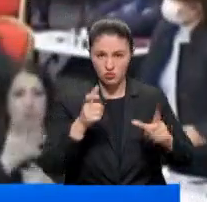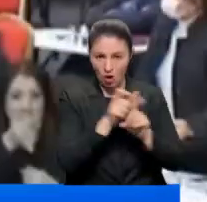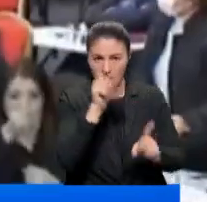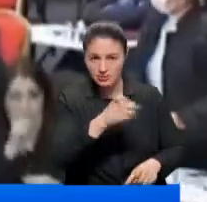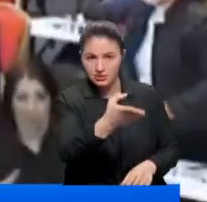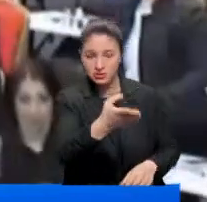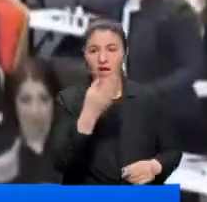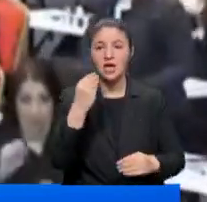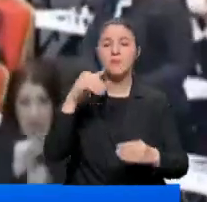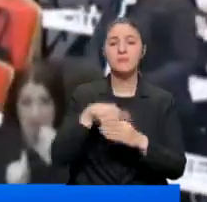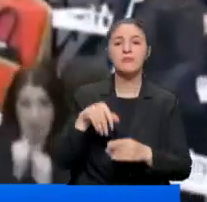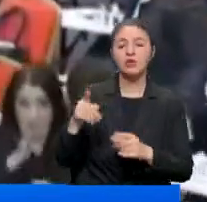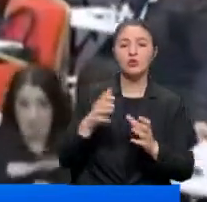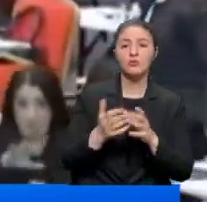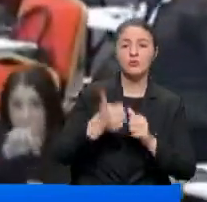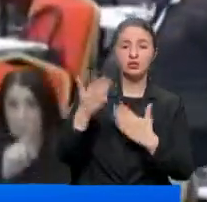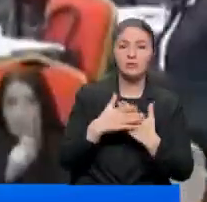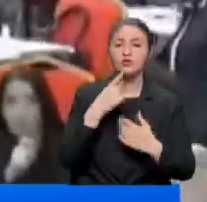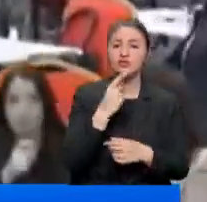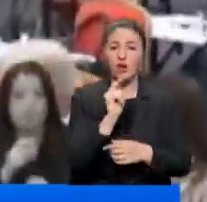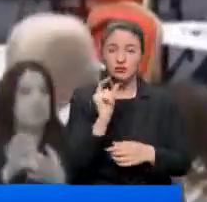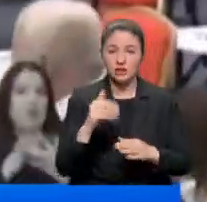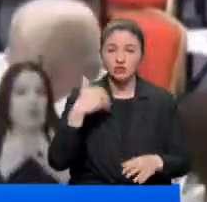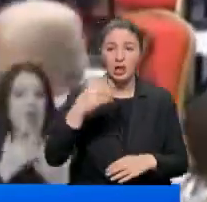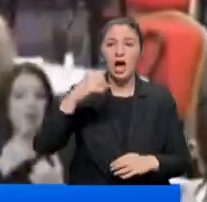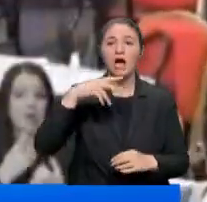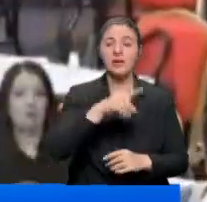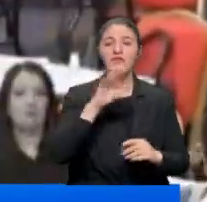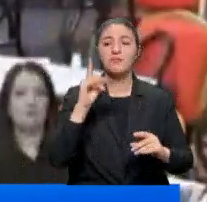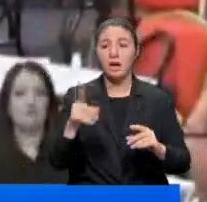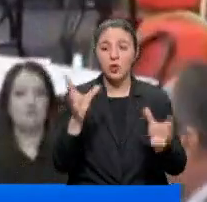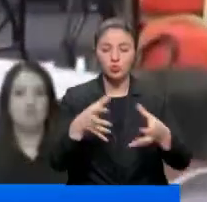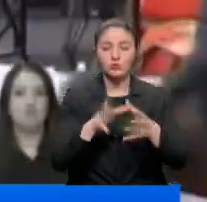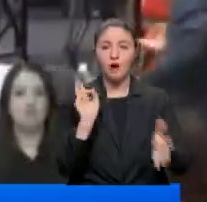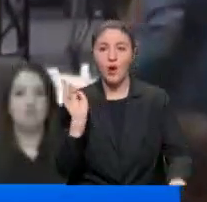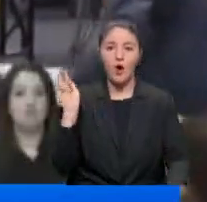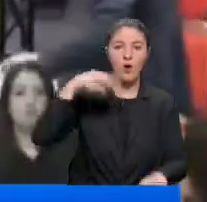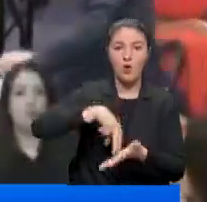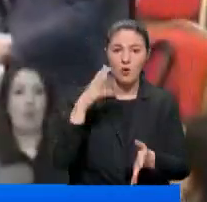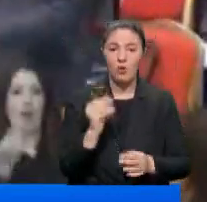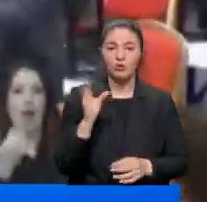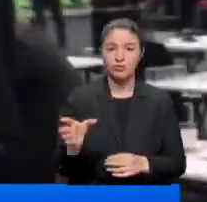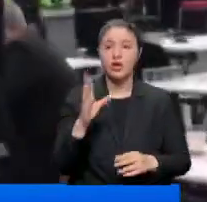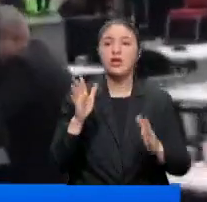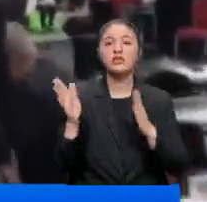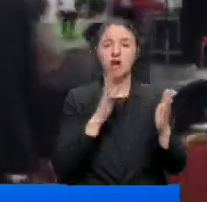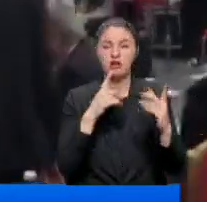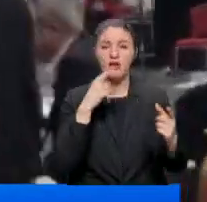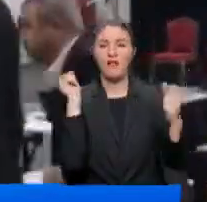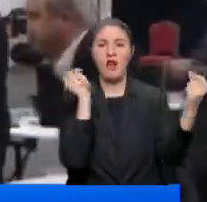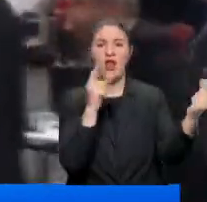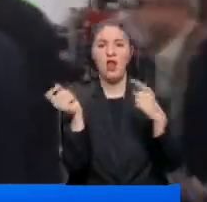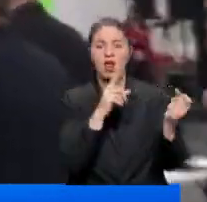kardeşim? İYİ Parti Grup Başkan Vekili Özkan'ın sözleri üzerine AK Parti ve MHP grubundan ayağa kalkanlar oldu. Karşılıklı